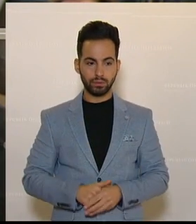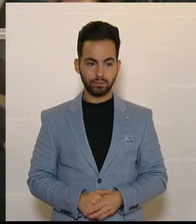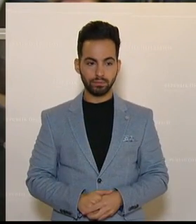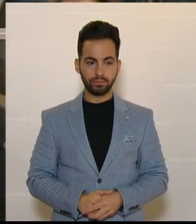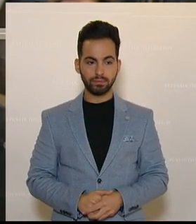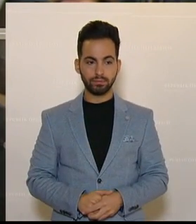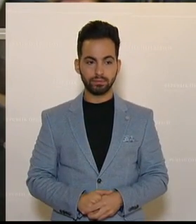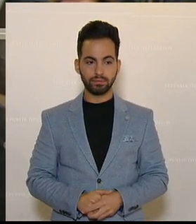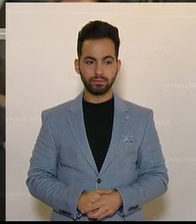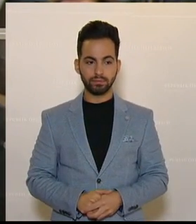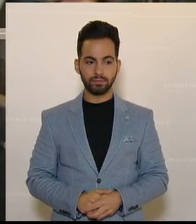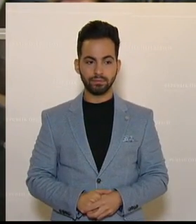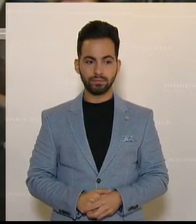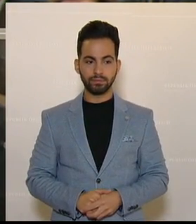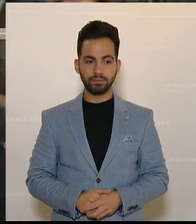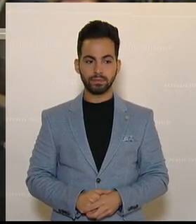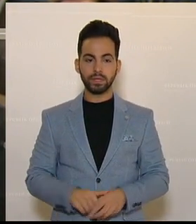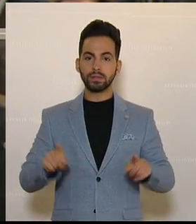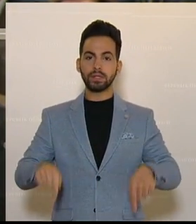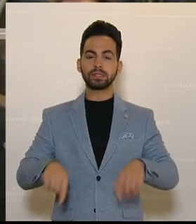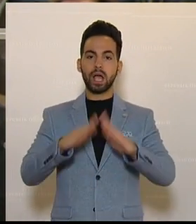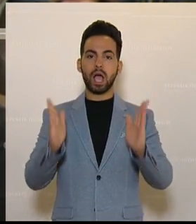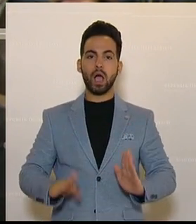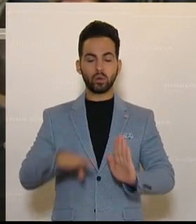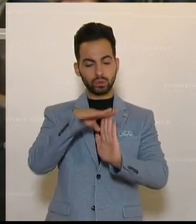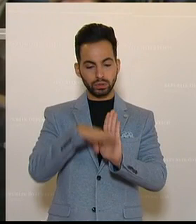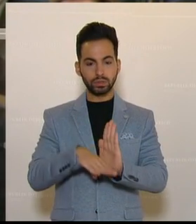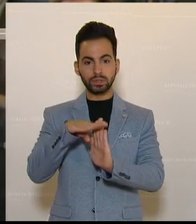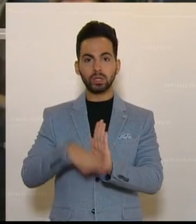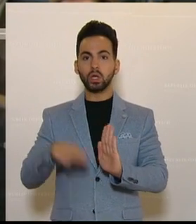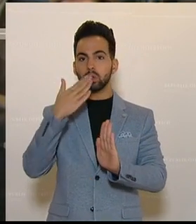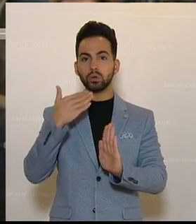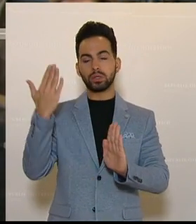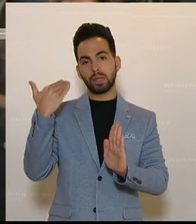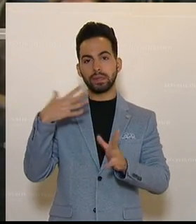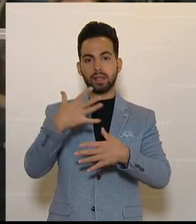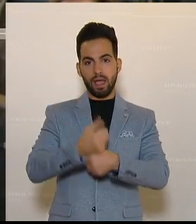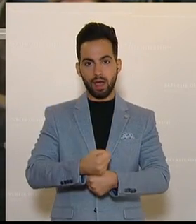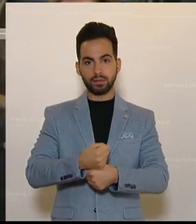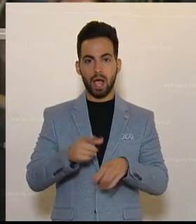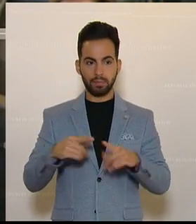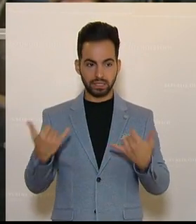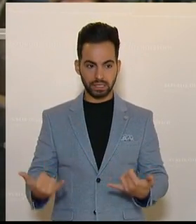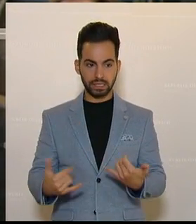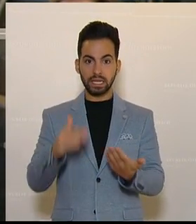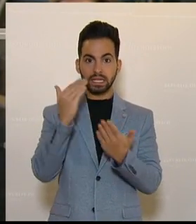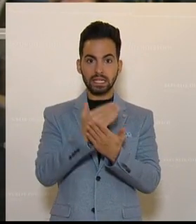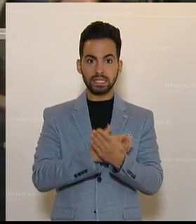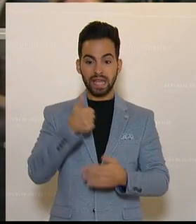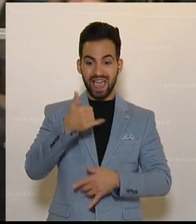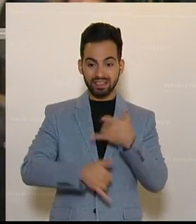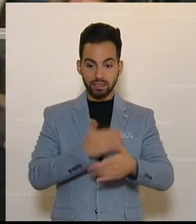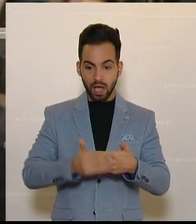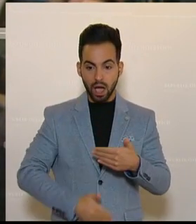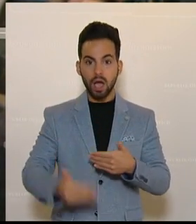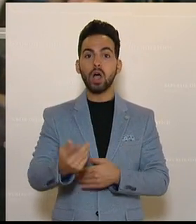Musste. Und dass nicht alle Usancen des Hauses eingehalten werden konnten, damals. Aber ein Gesetz, das erst in einem Jahr gilt, so